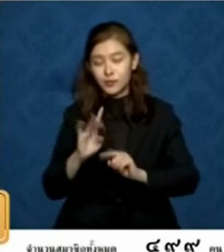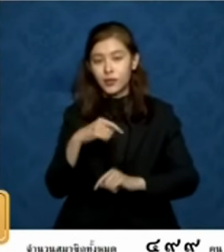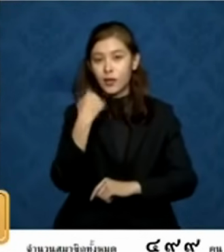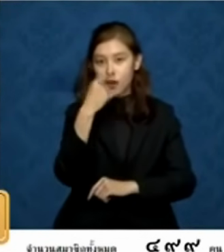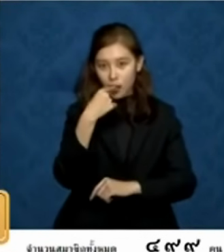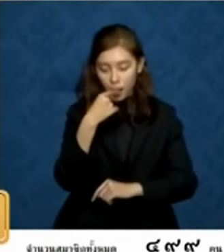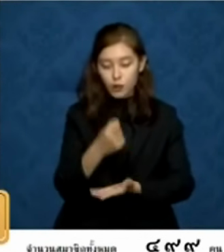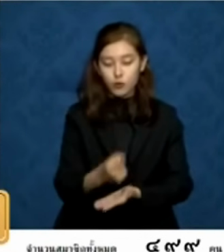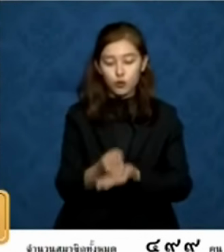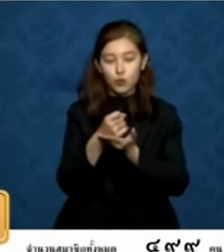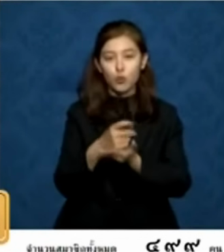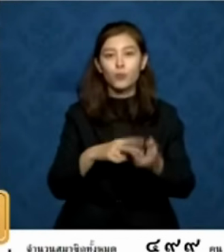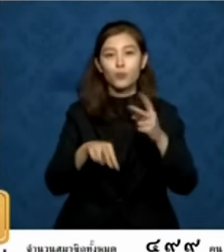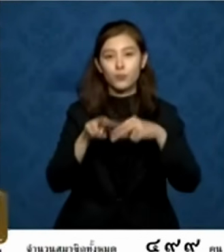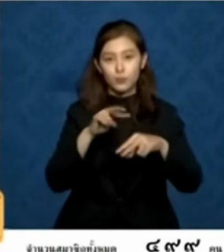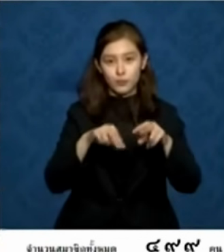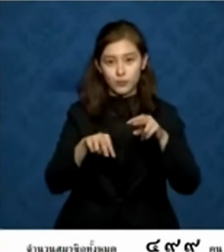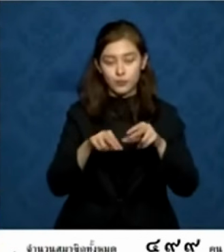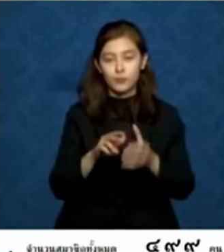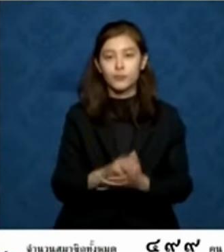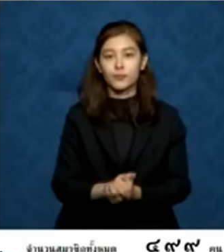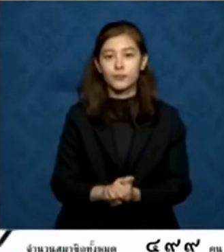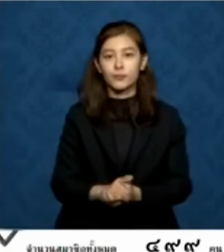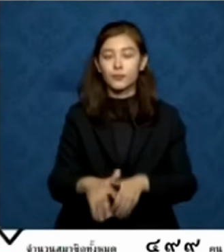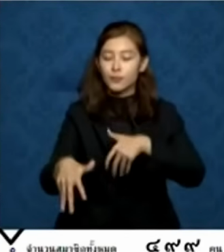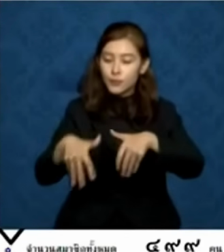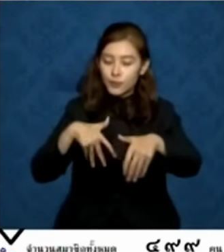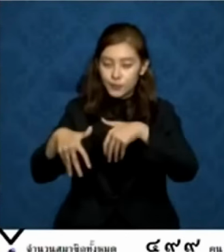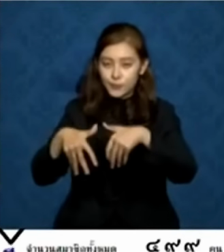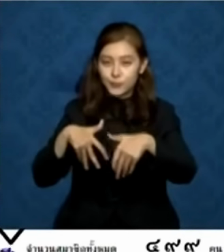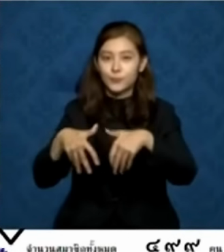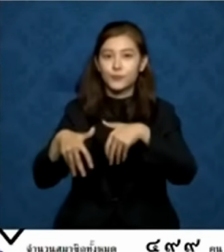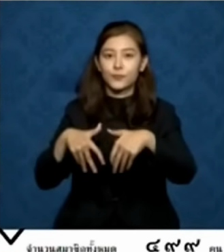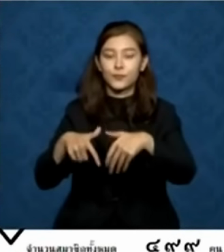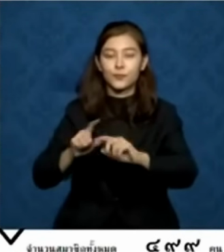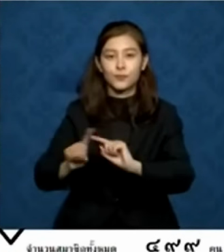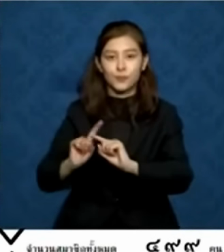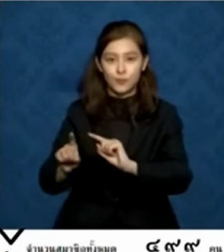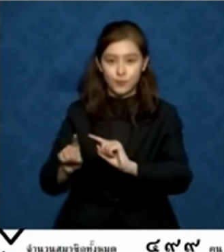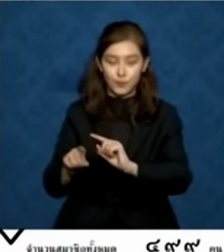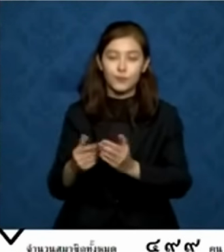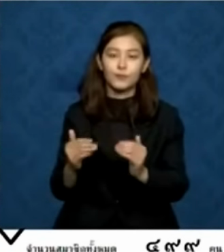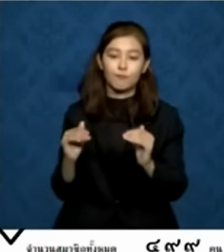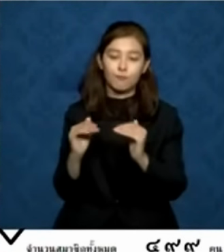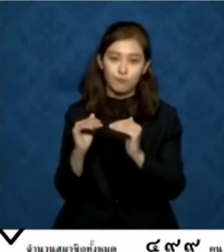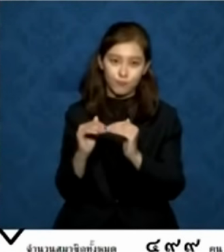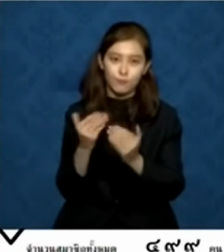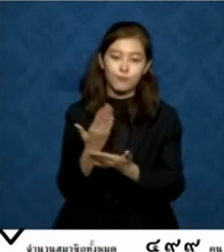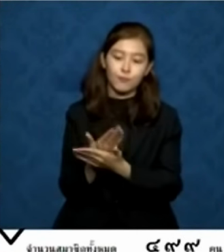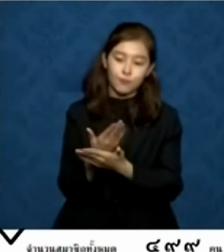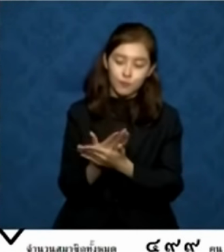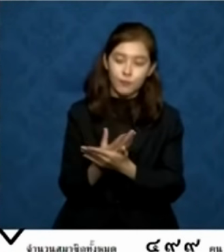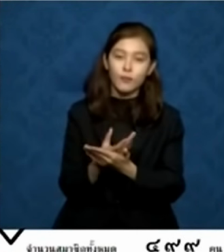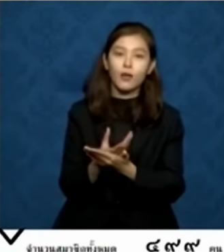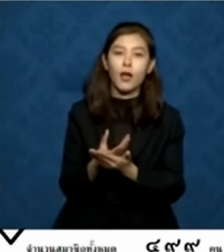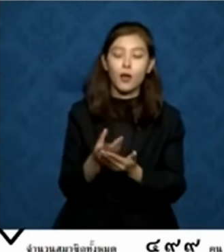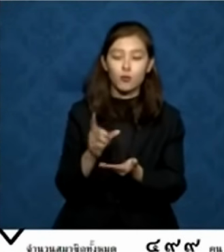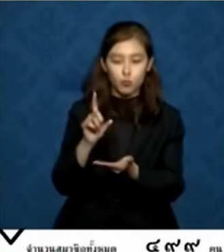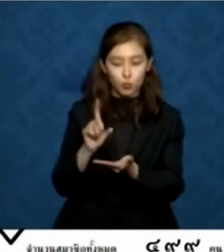ผู้บริโภคเพื่อดูแลประชาชนเพื่อให้ได้รับความเป็นธรรมในราคาและการบริการอย่างเหมาะส